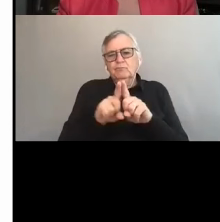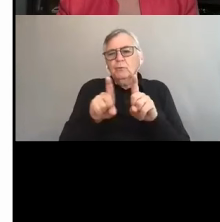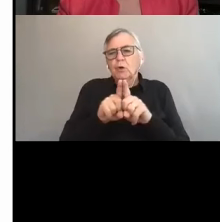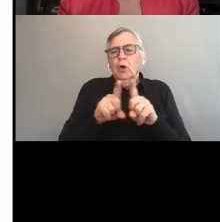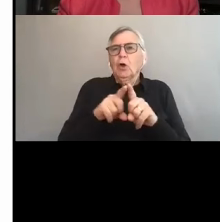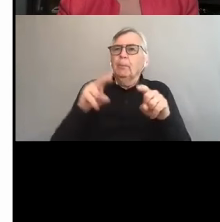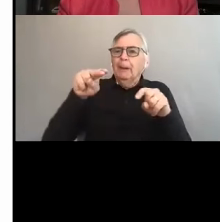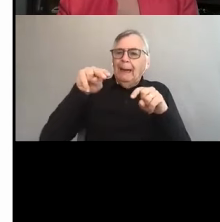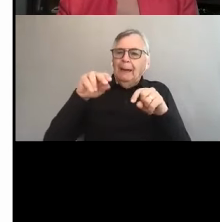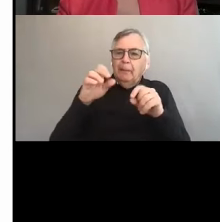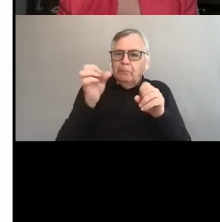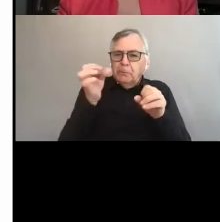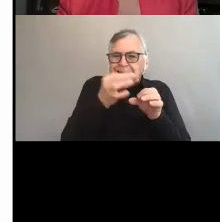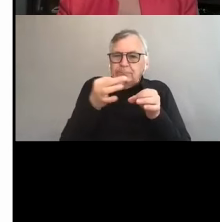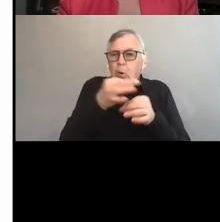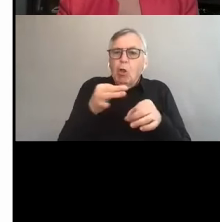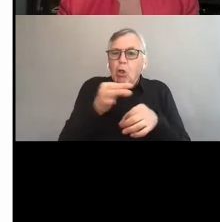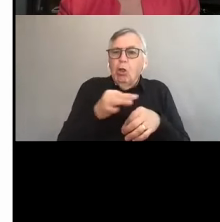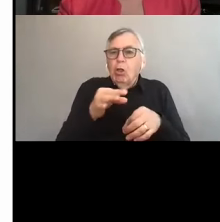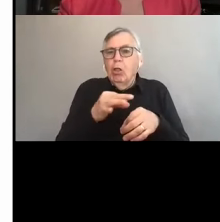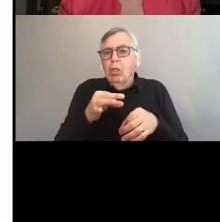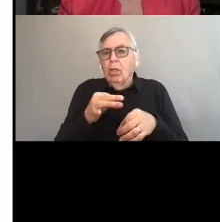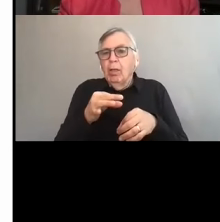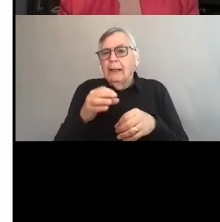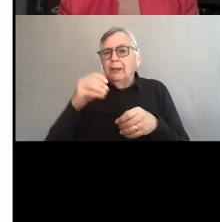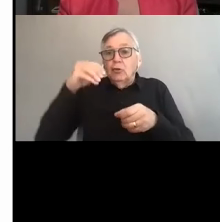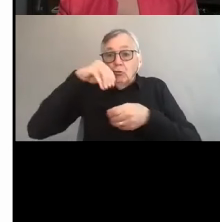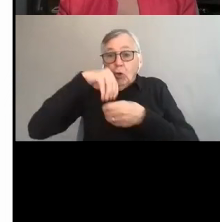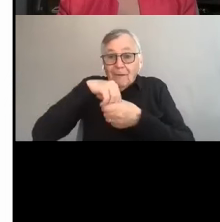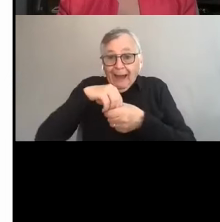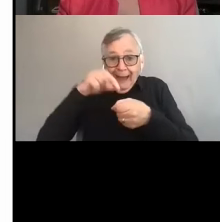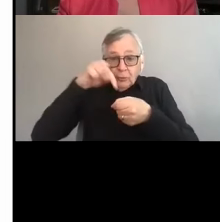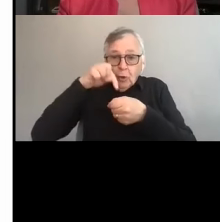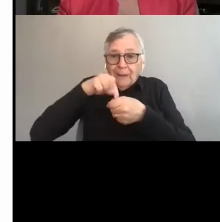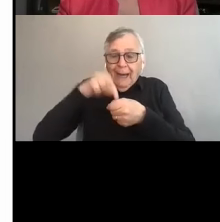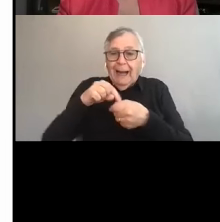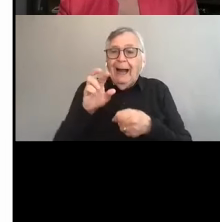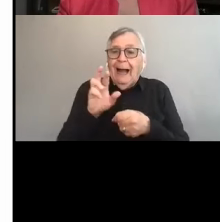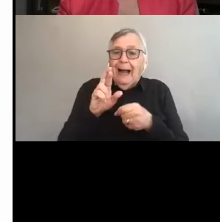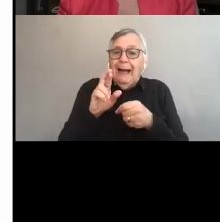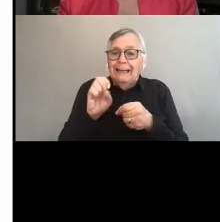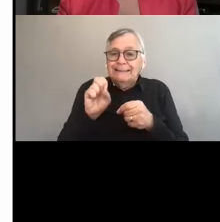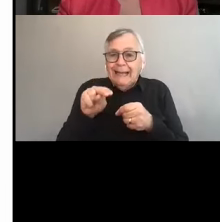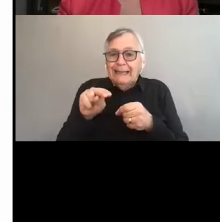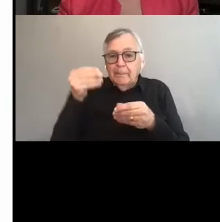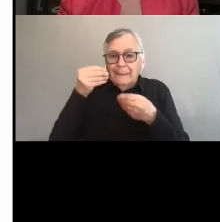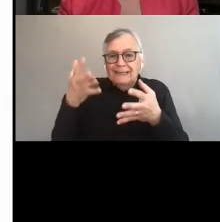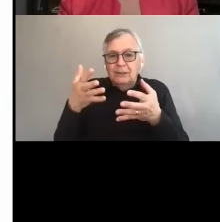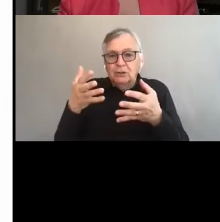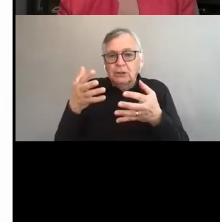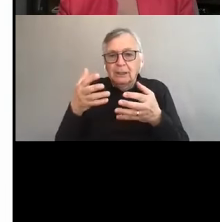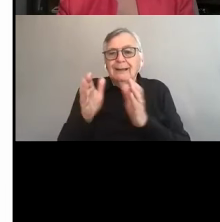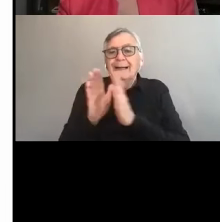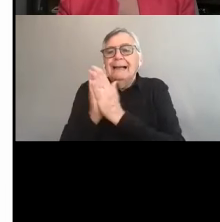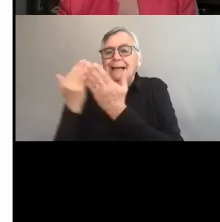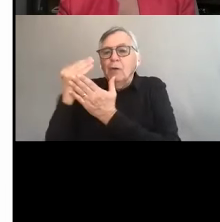nanoparticule, donc une petite boule, qui est formée dans laquelle on insère l'ARN messager, donc le livre de